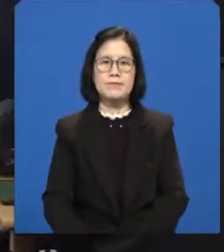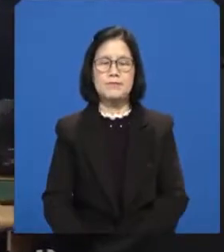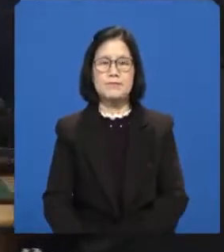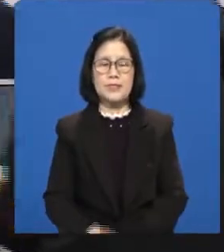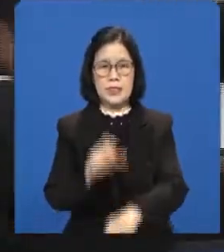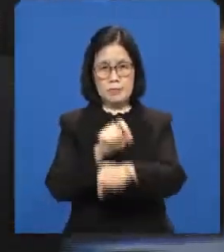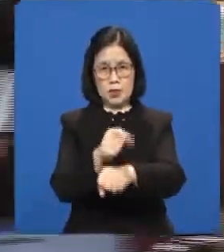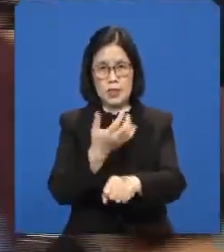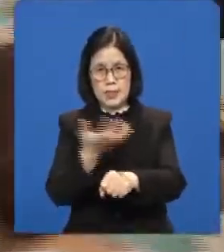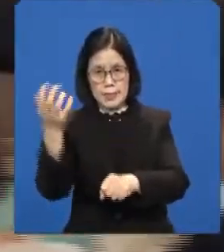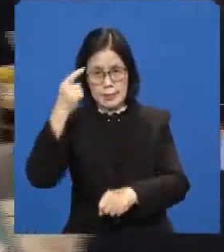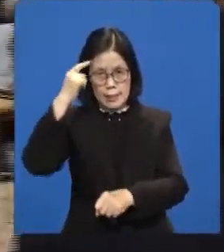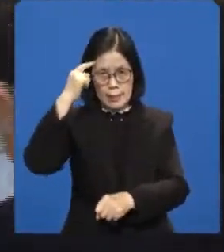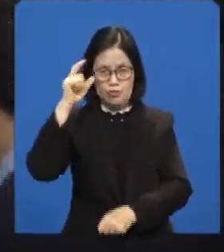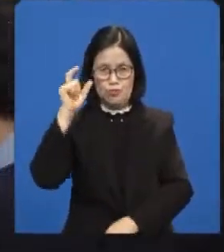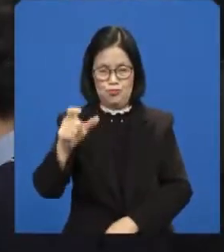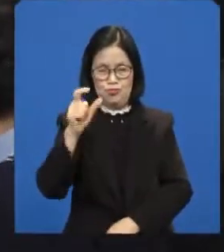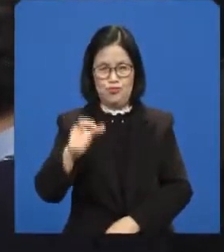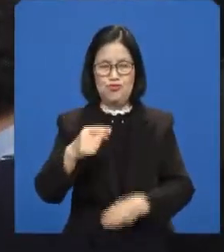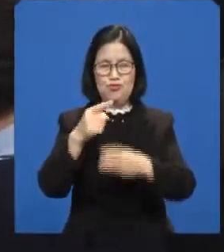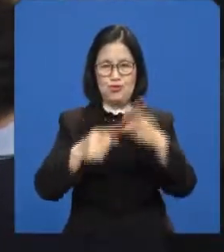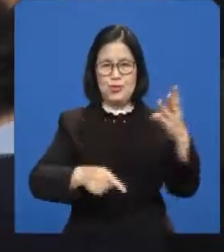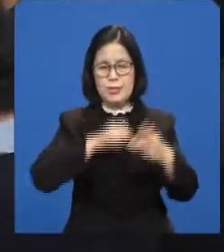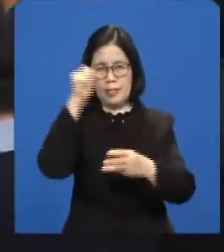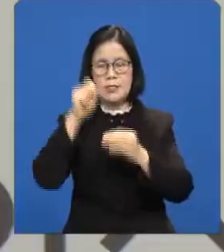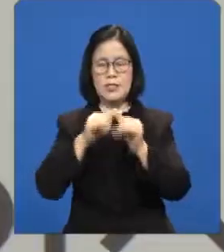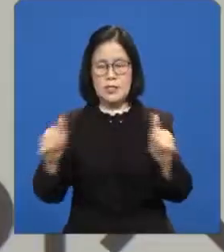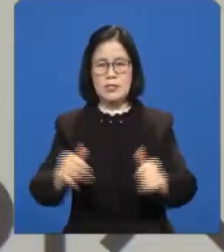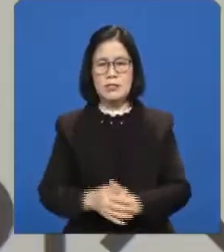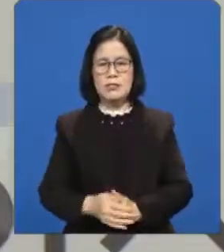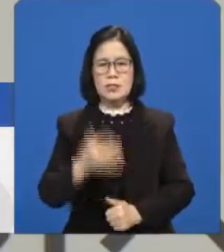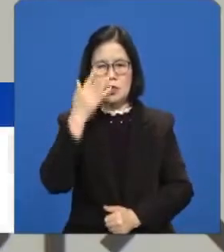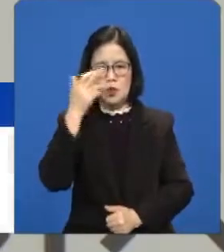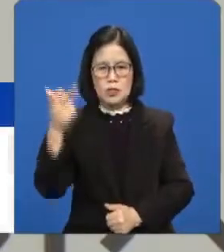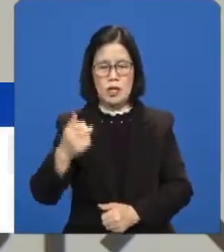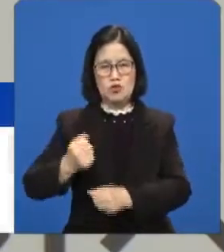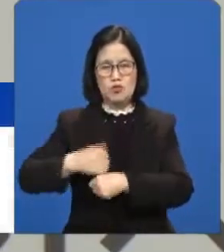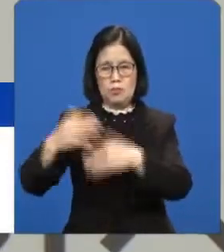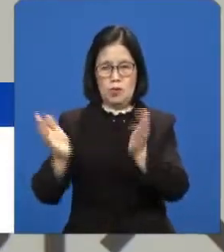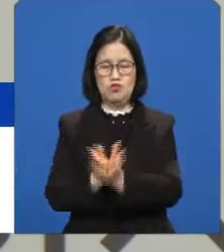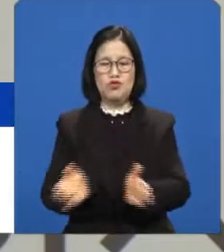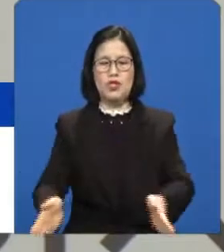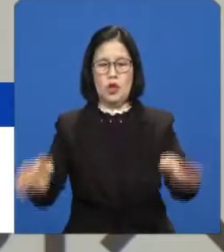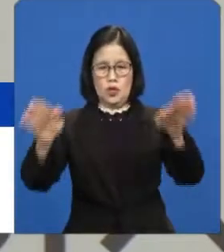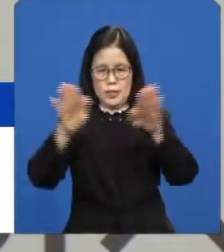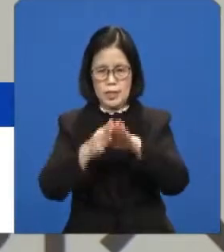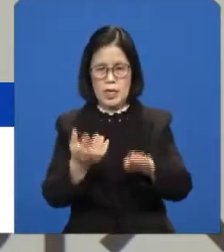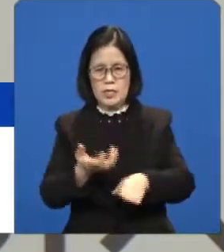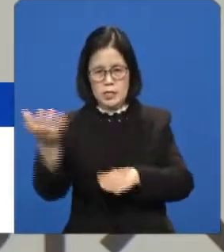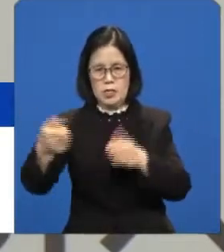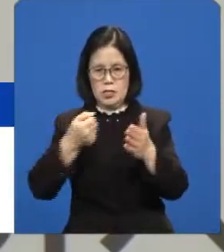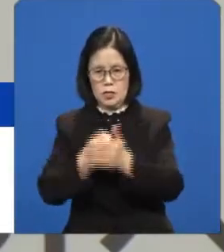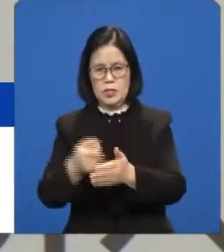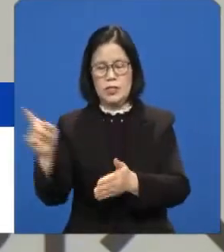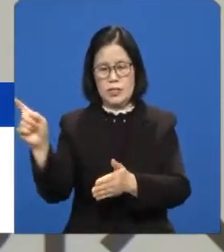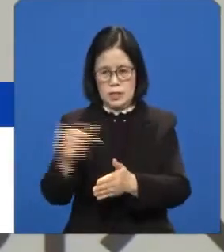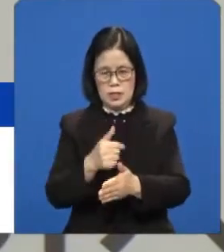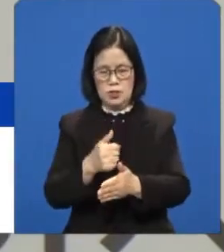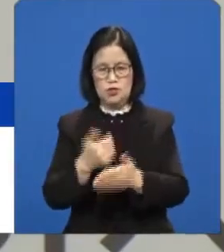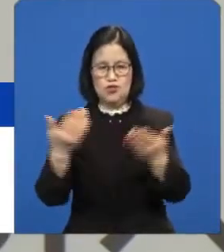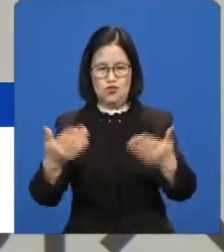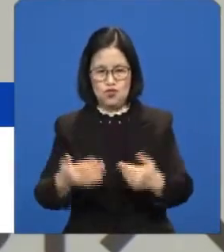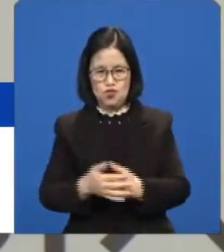집무실 이전 의지를 굳힌 윤석열 당선인 용산 국방부 청사 이전 결정을 신속히